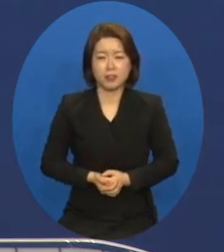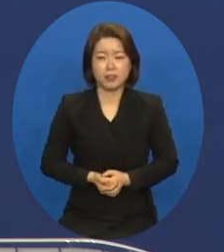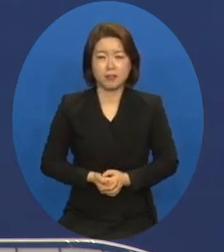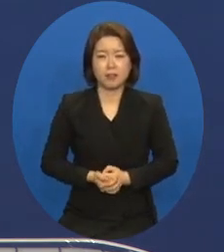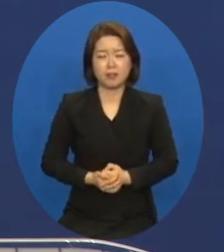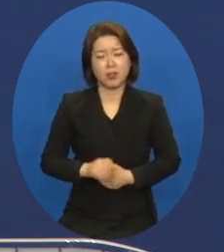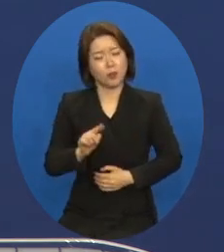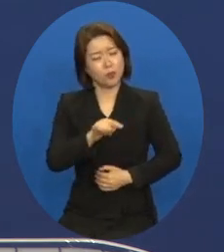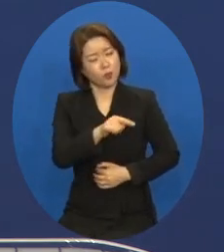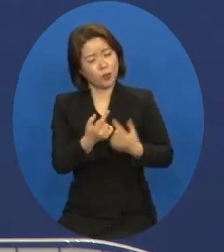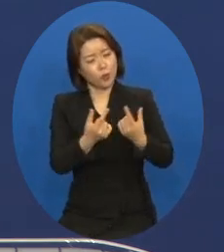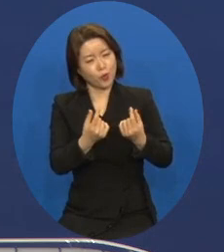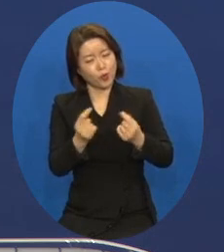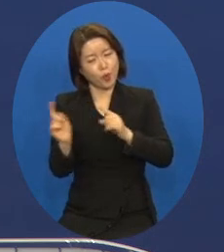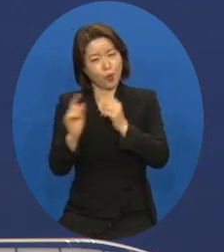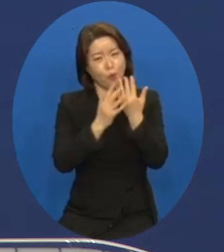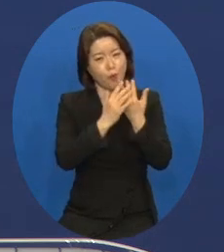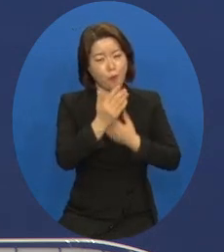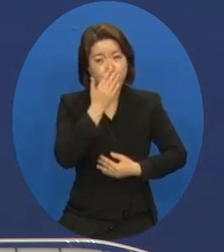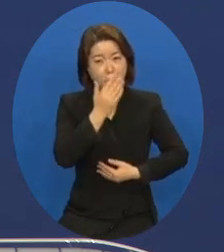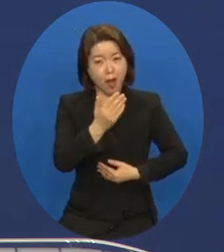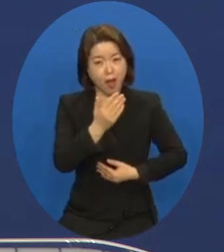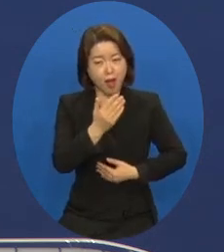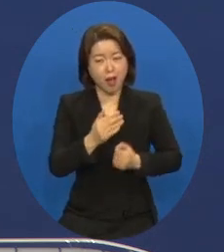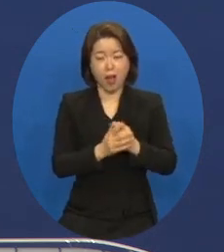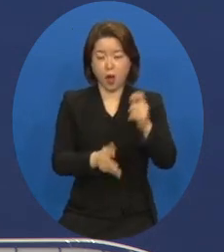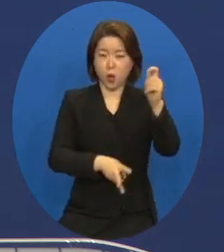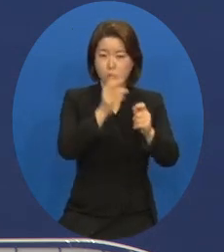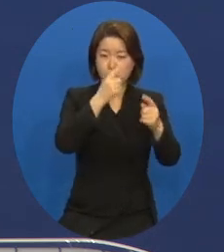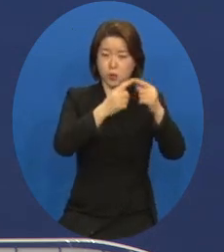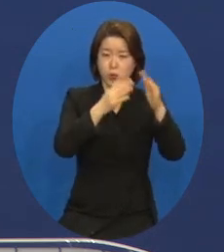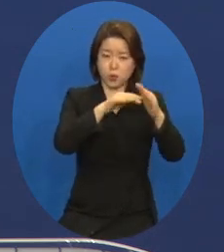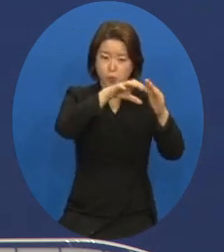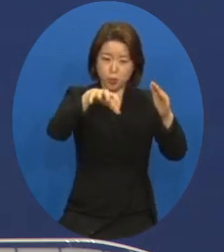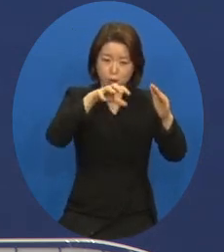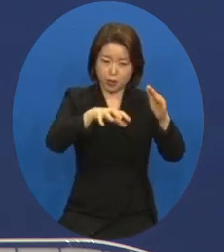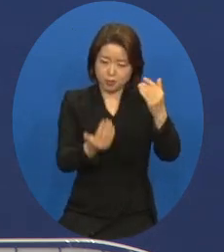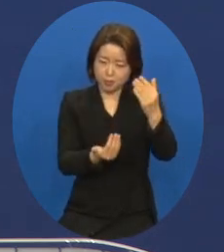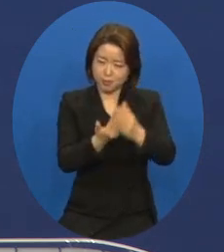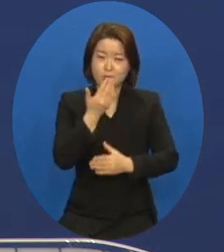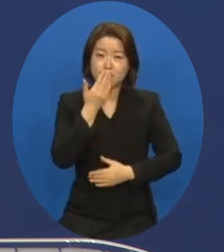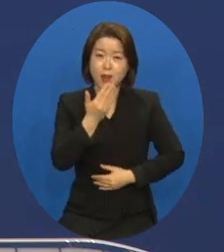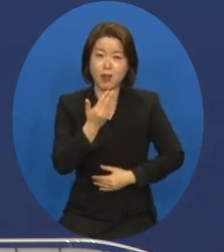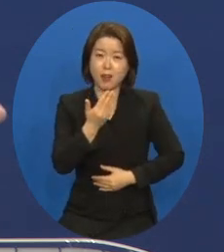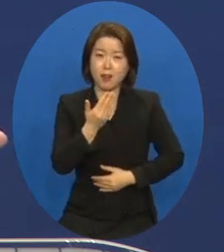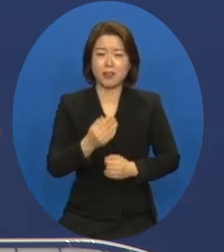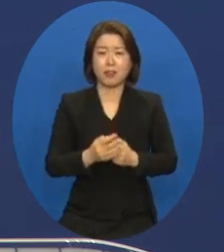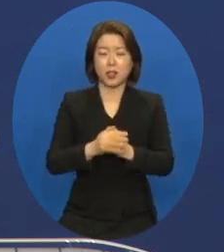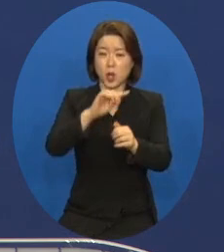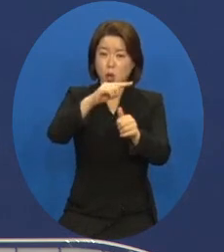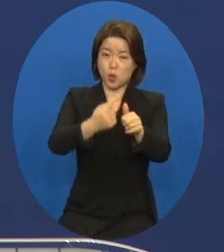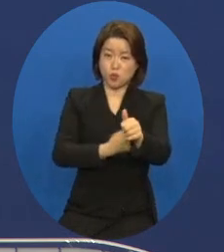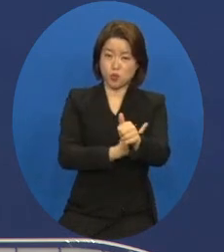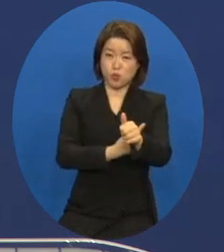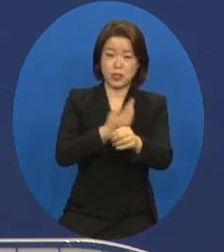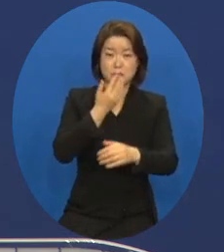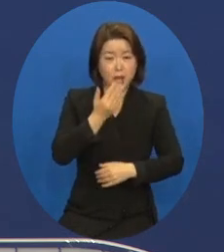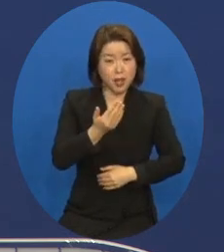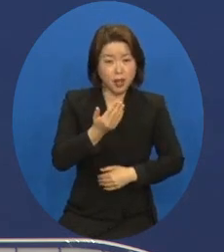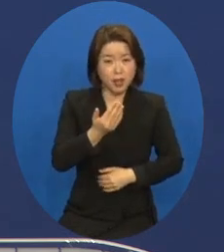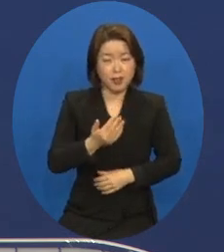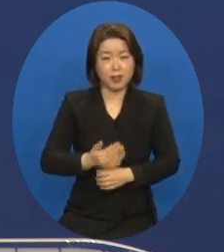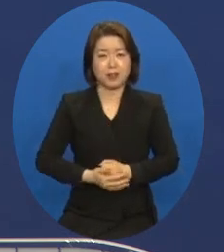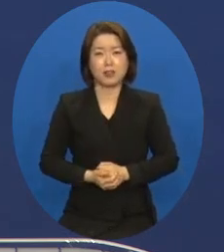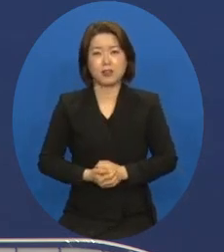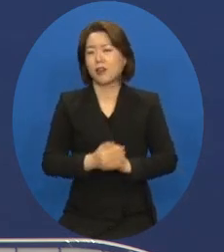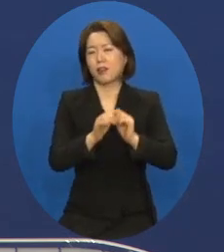어떻게 이런 붕 2 고린도 교회의 일어날 수 있었을까요 우연히 그렇게 일어난 것일까요